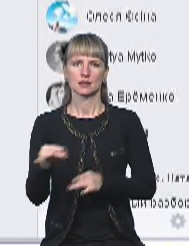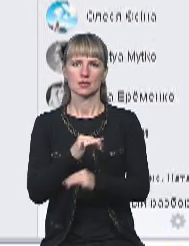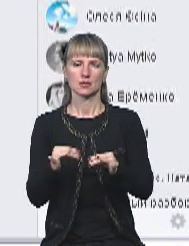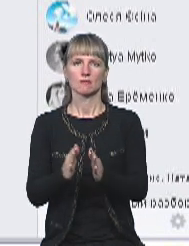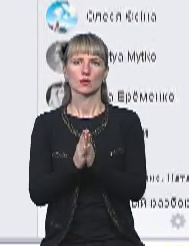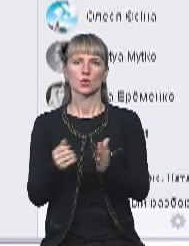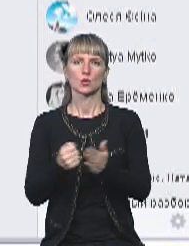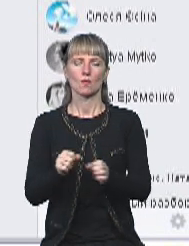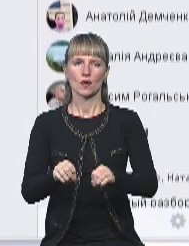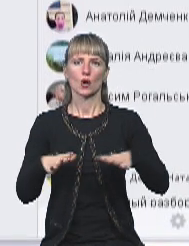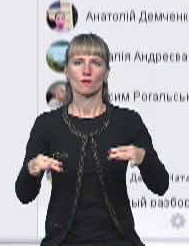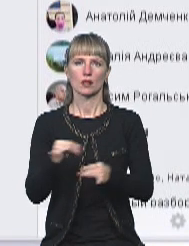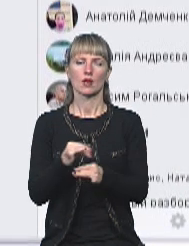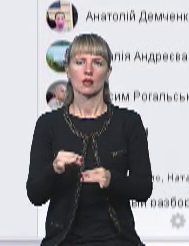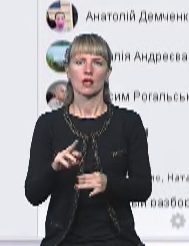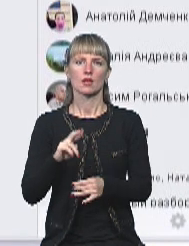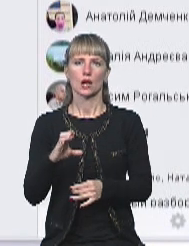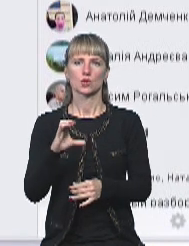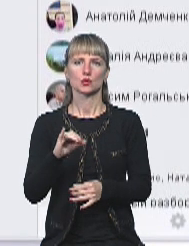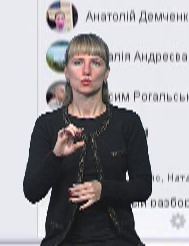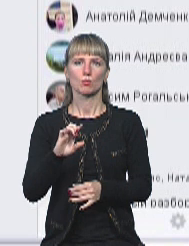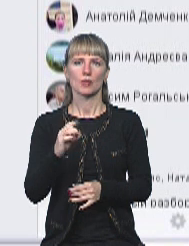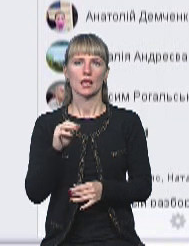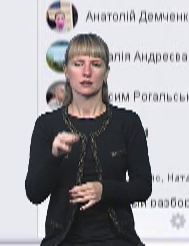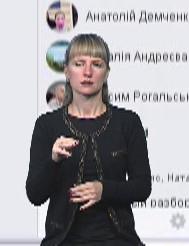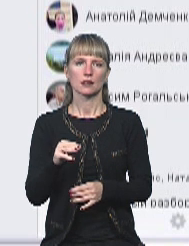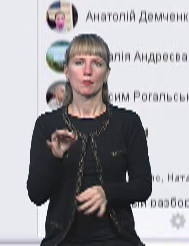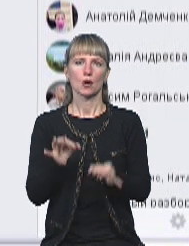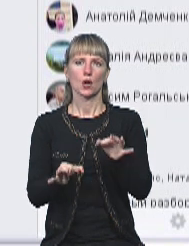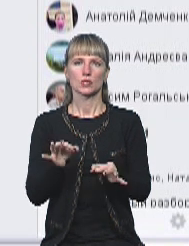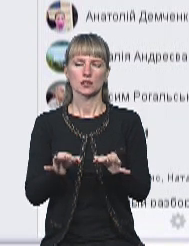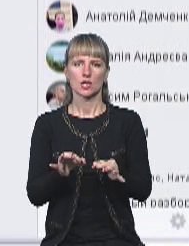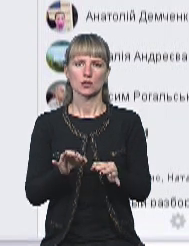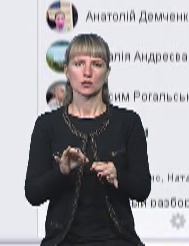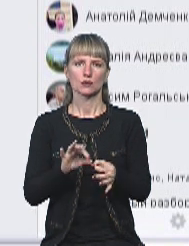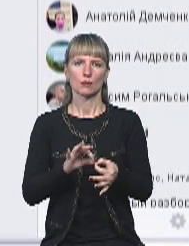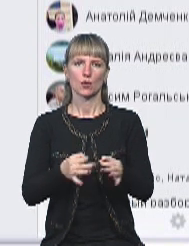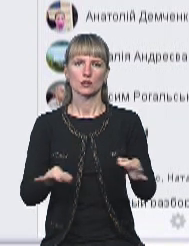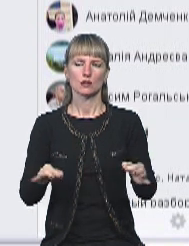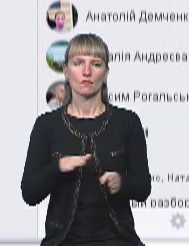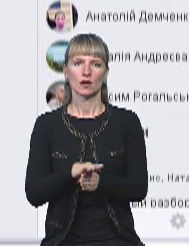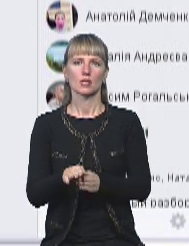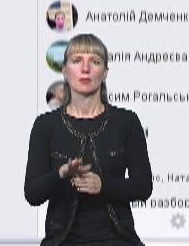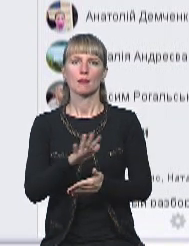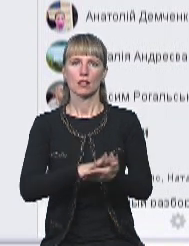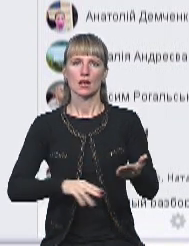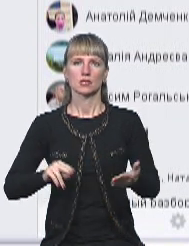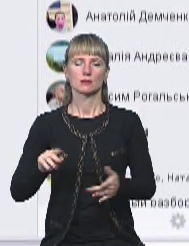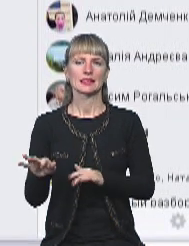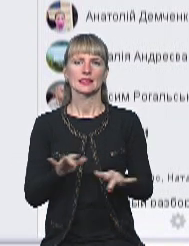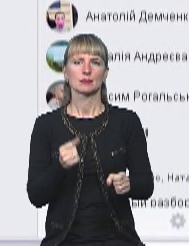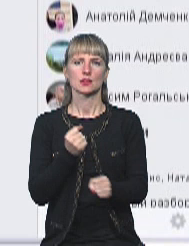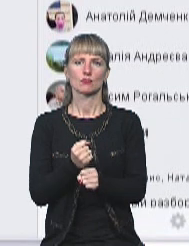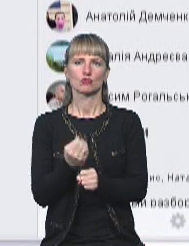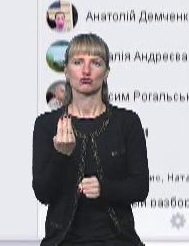звернулася до Верховної Ради, ну тобто як суб'єкт процесу законодавчого, могла звернутися до з подальшими діями. Створено